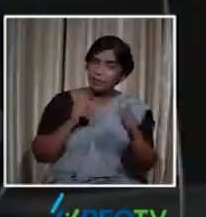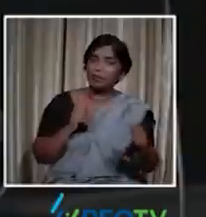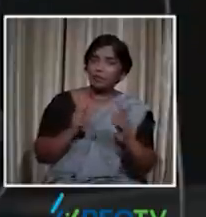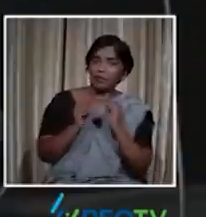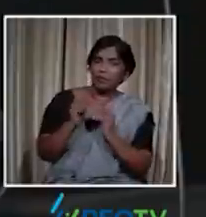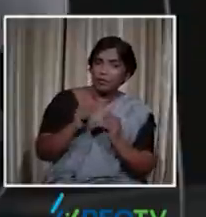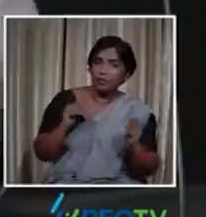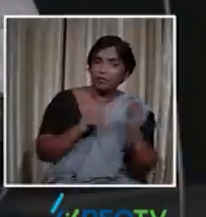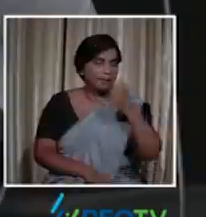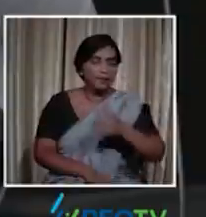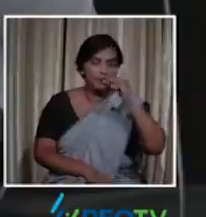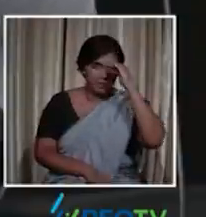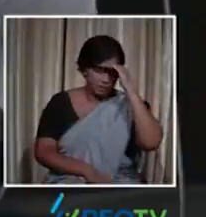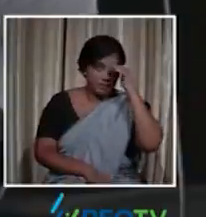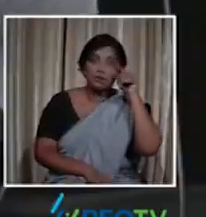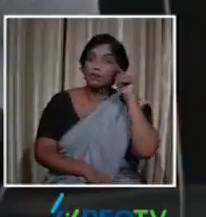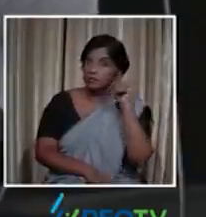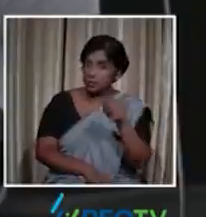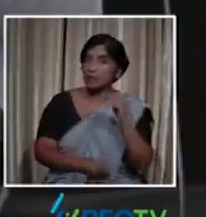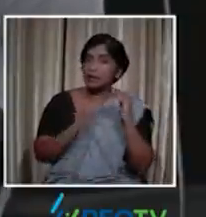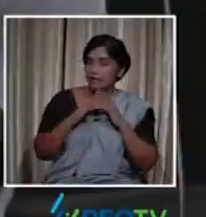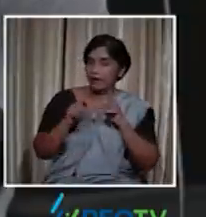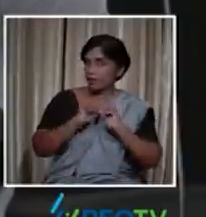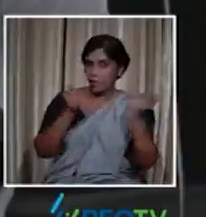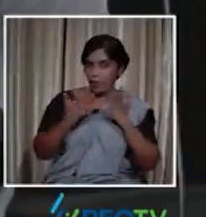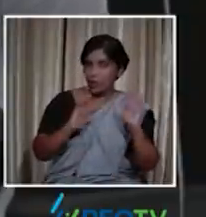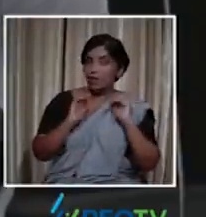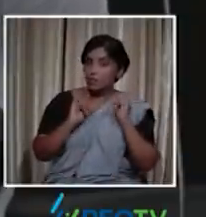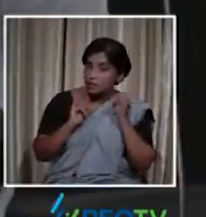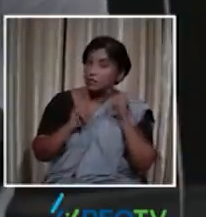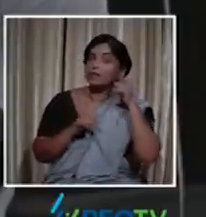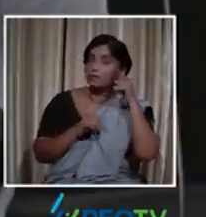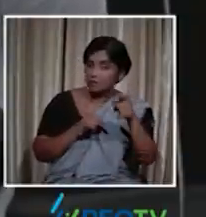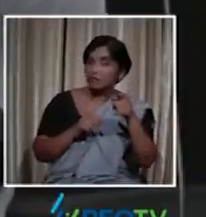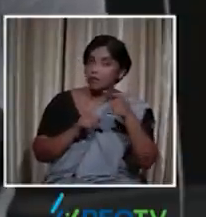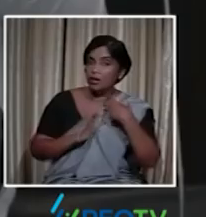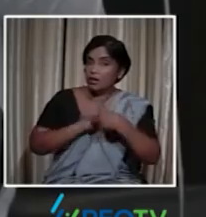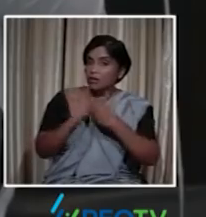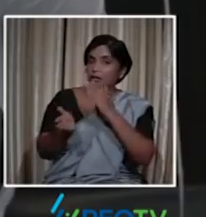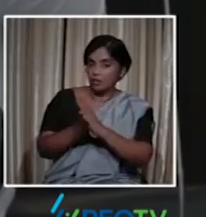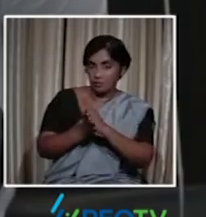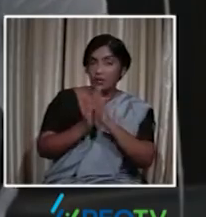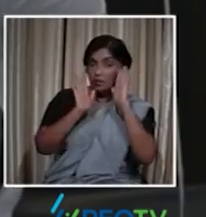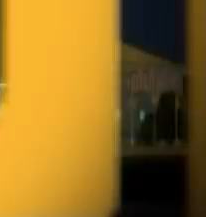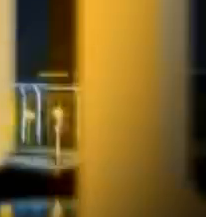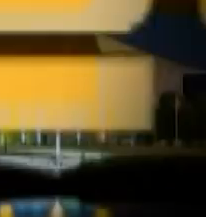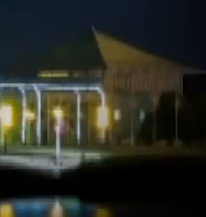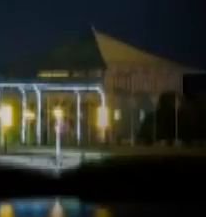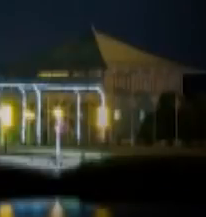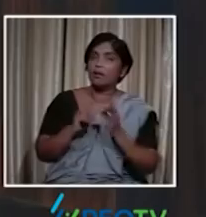වියන්ගේ හොරෙන් ආණ්ඩුවට කඩේ ගියා. ඔබතුමාලාගේ ගෙවල් අපේ ගෙවල් ඉතුරු වුණේ යම් මට්ටමක ඔබතුමාලා අපි රටට යමක් කරයි කියලා. හැබැයි එහෙම හිතන්නේ නෑ